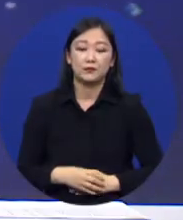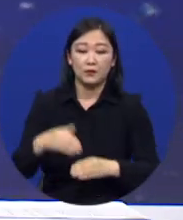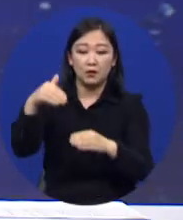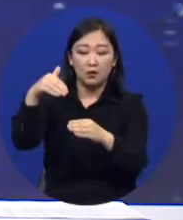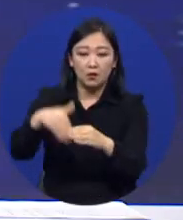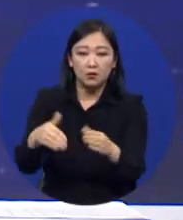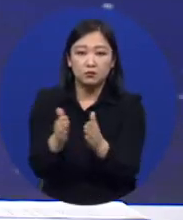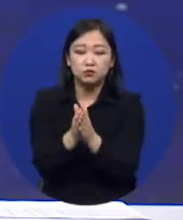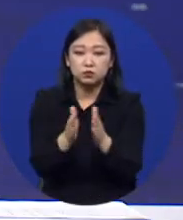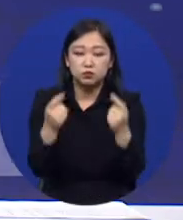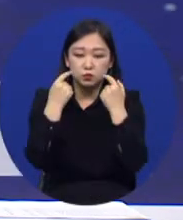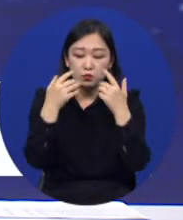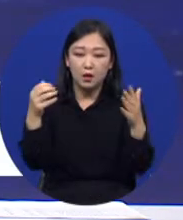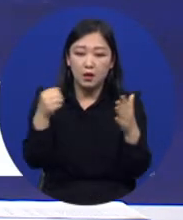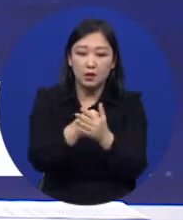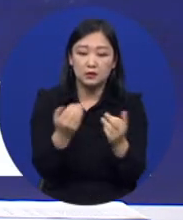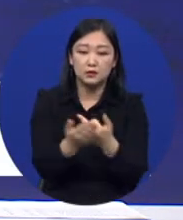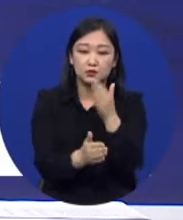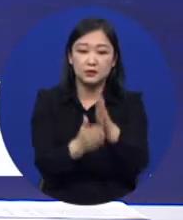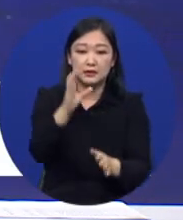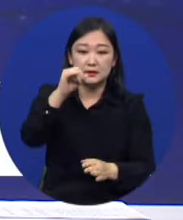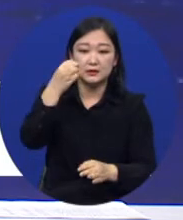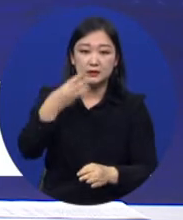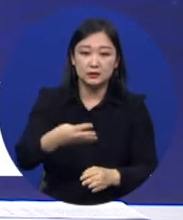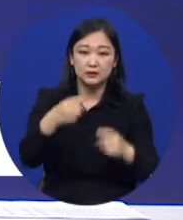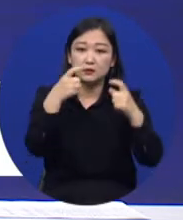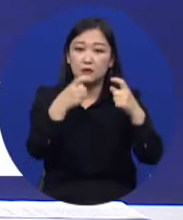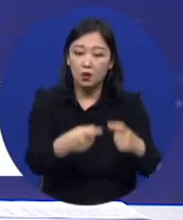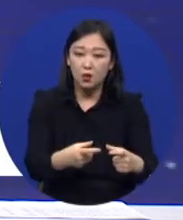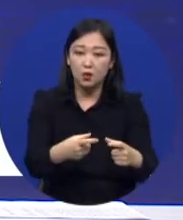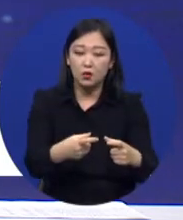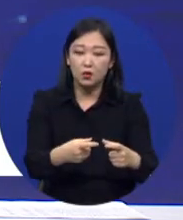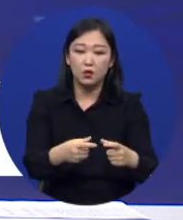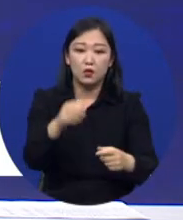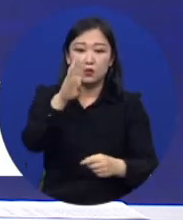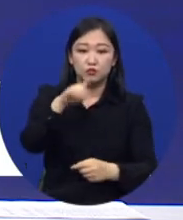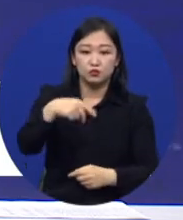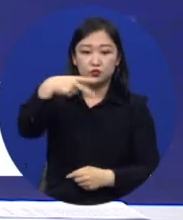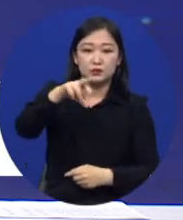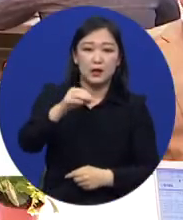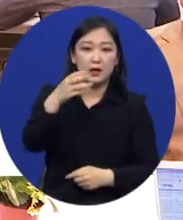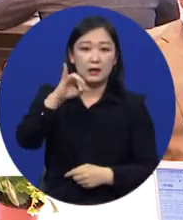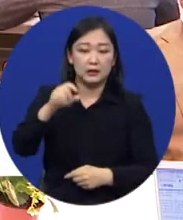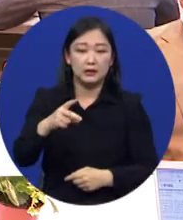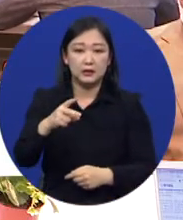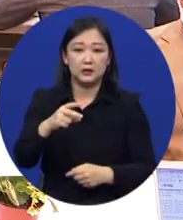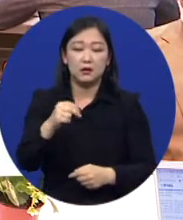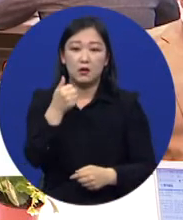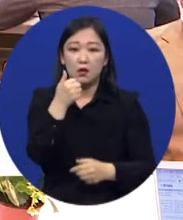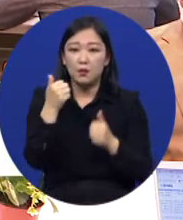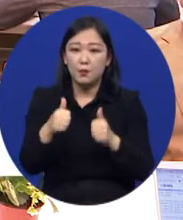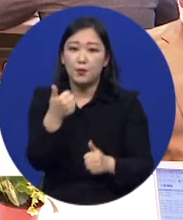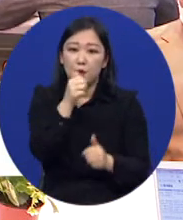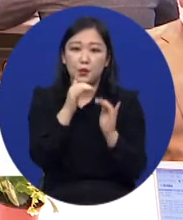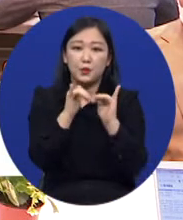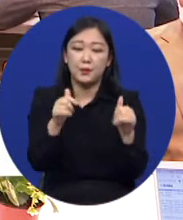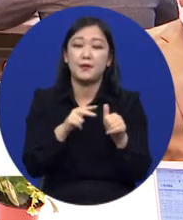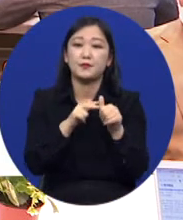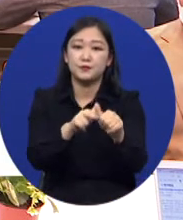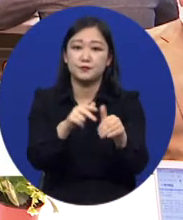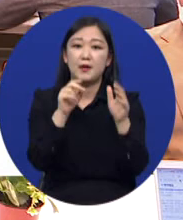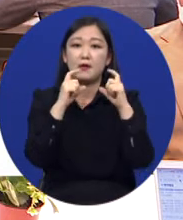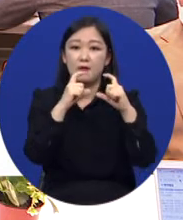실시가 확실시 된 제주시 을 선거구 국회의원 보궐선거에 부상 1 변호사가 출마를 선언했습니다 부상 1